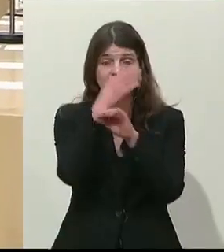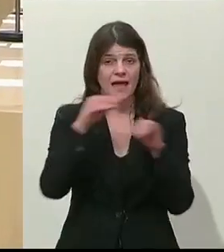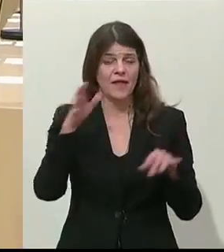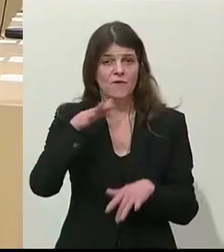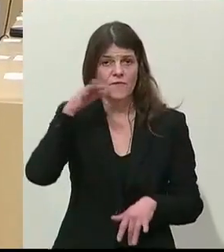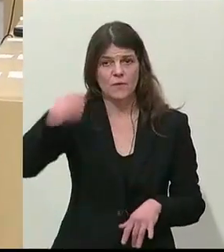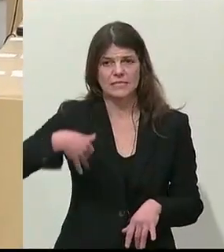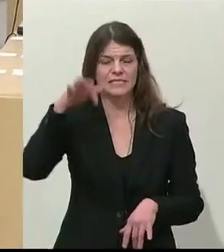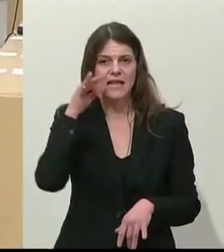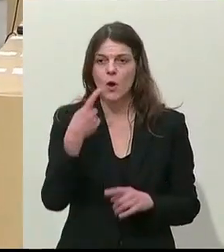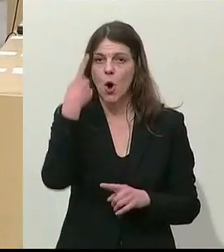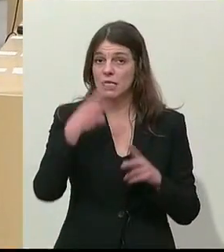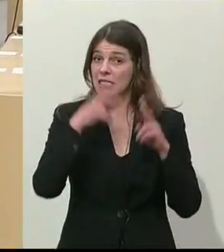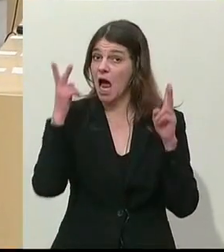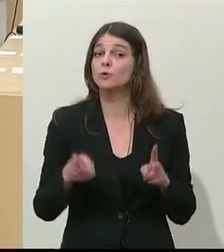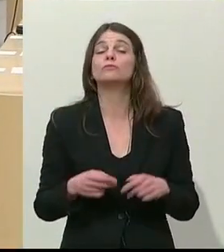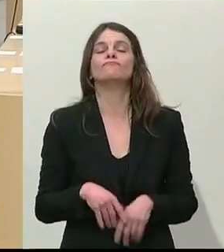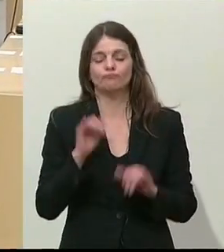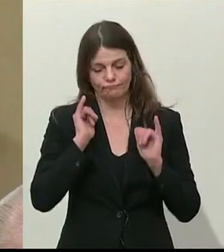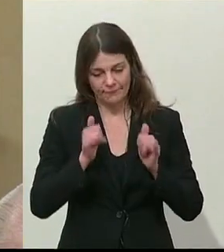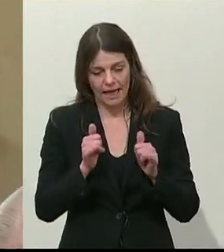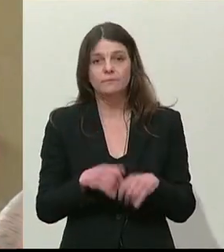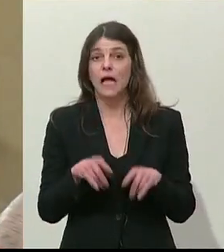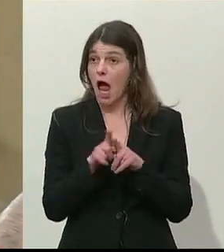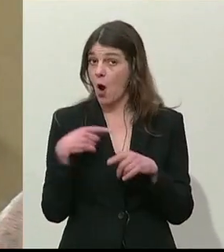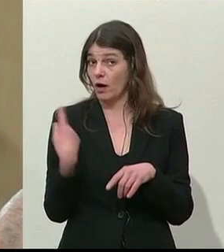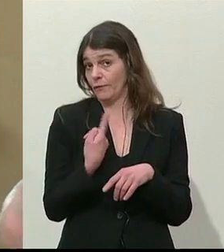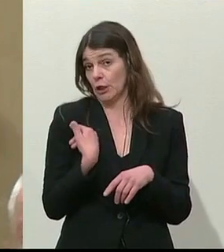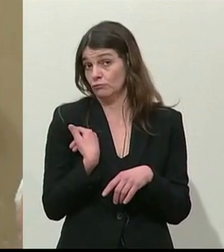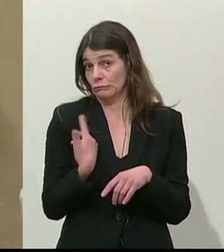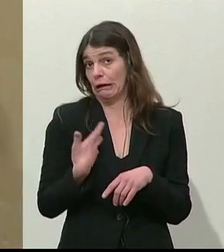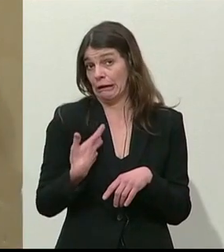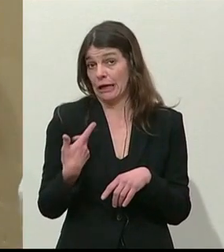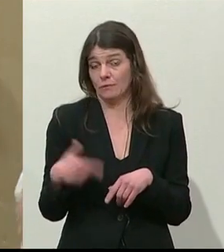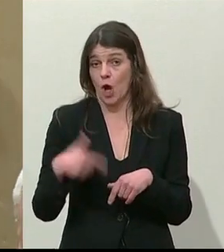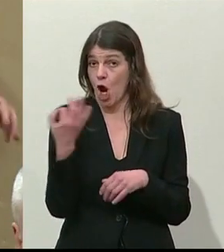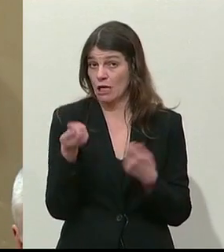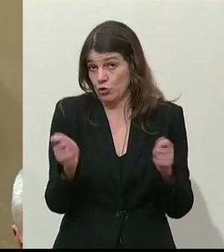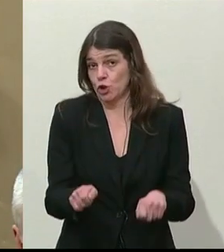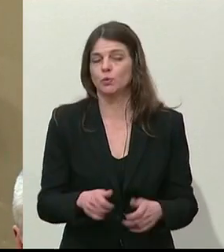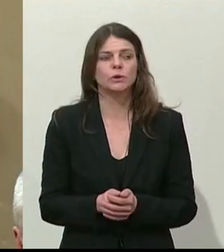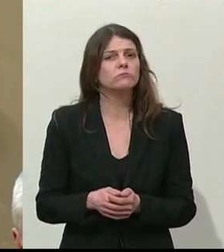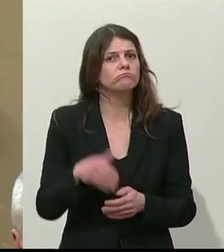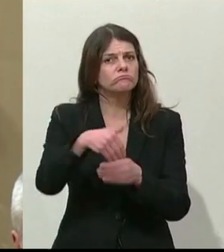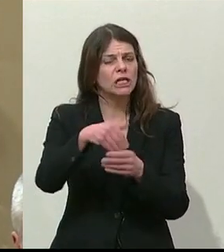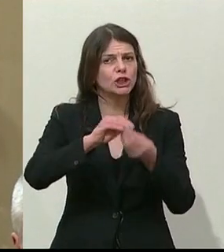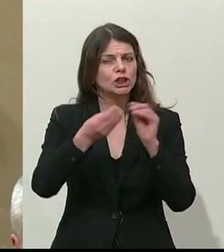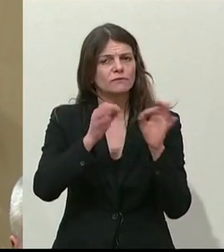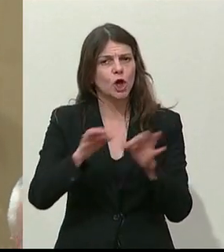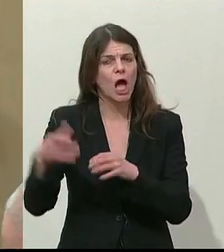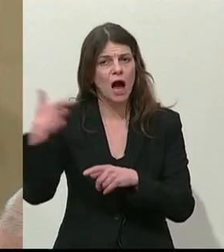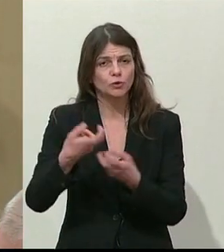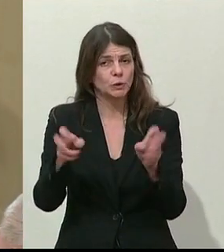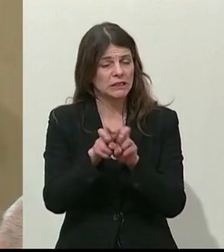Sehr geehrte Frau Präsidentin, Hohes Haus. Ja, auch wir, und da stehe ich nicht an, auch wir ärgern uns über den heutigen Beschluss im Geschäftsordnungsausschuss,